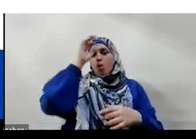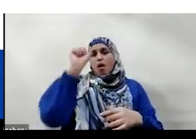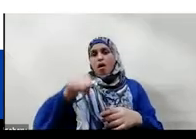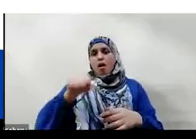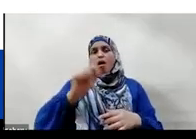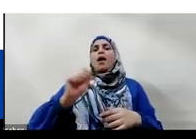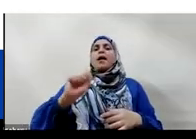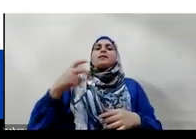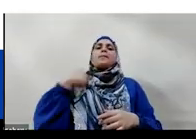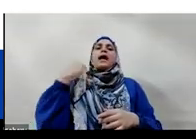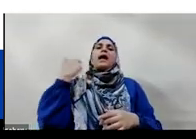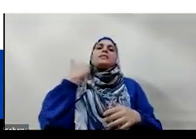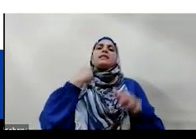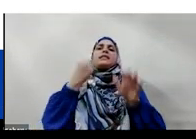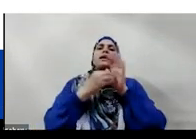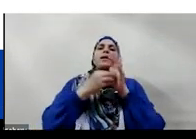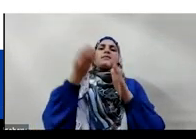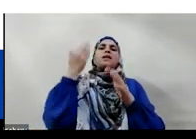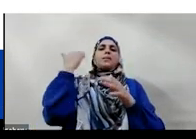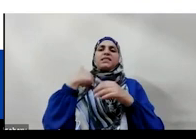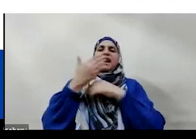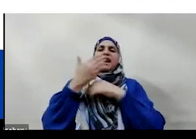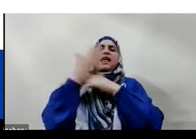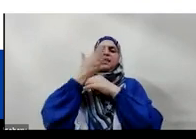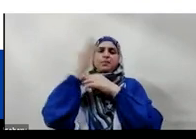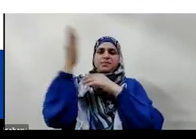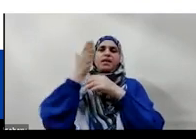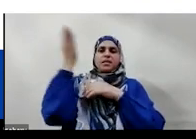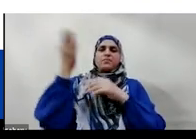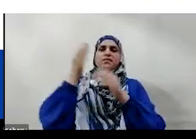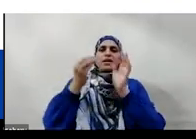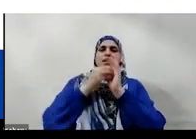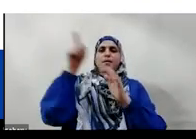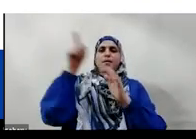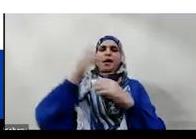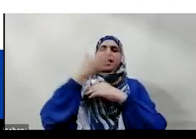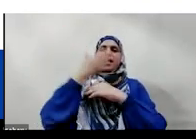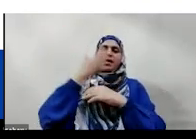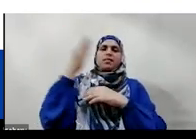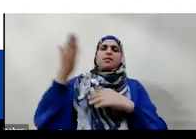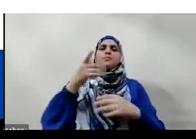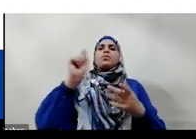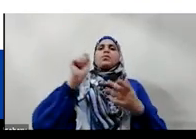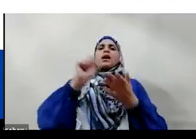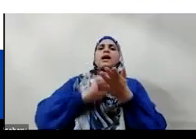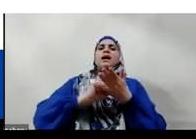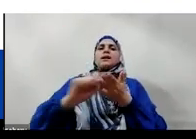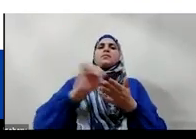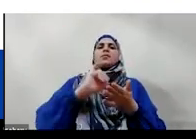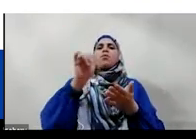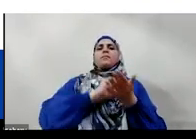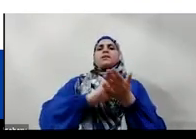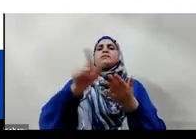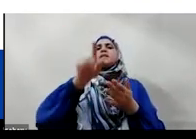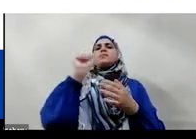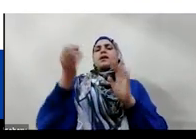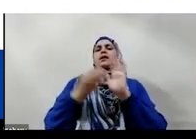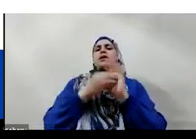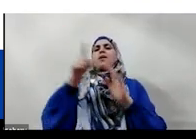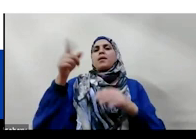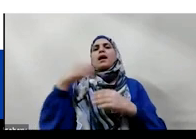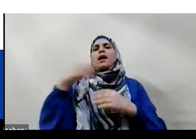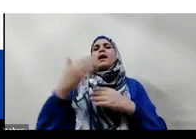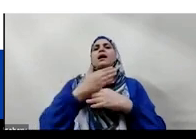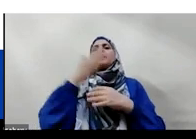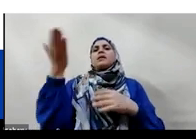عدد الجامعات اللي انا قدمت عليها وبختار وبكتب وبكمبليت الانفورميشن الخاصة بهذه الجامعات، قدمت على